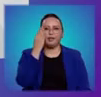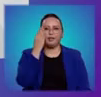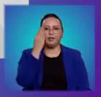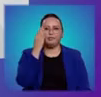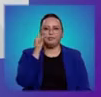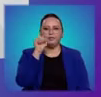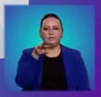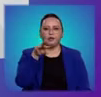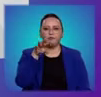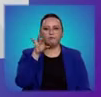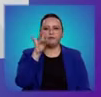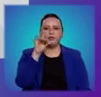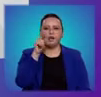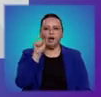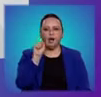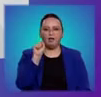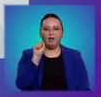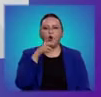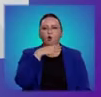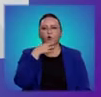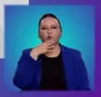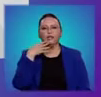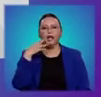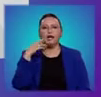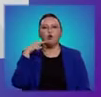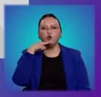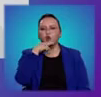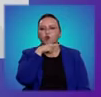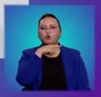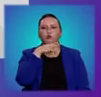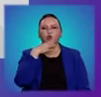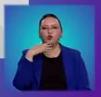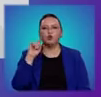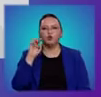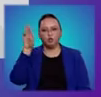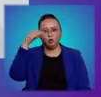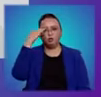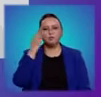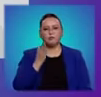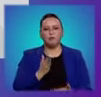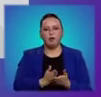үгийн тэргүүнийг өөрөнгөөр тэмдэглэсэн байна. За, энэ үгтэй холбогдох